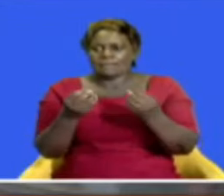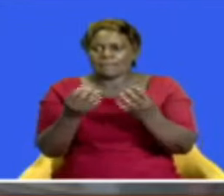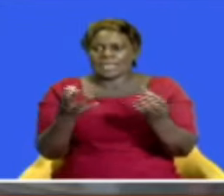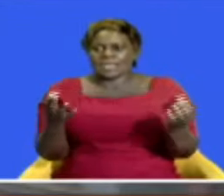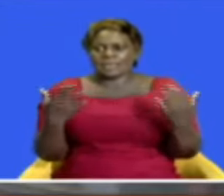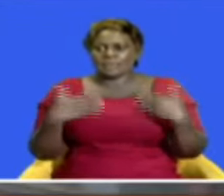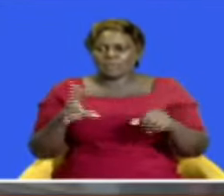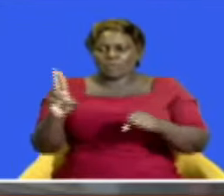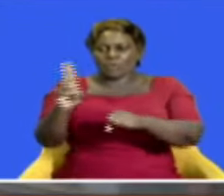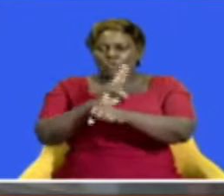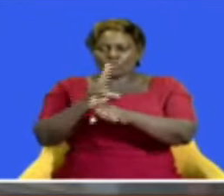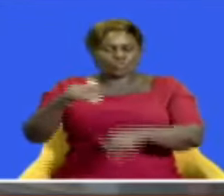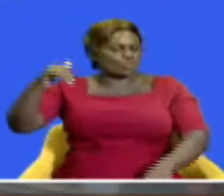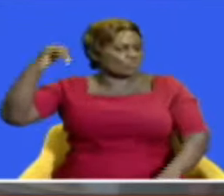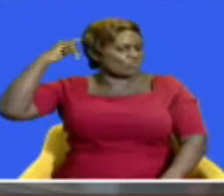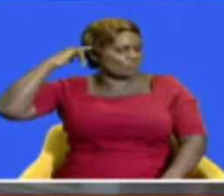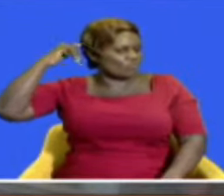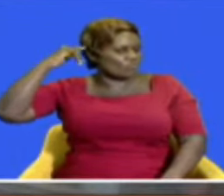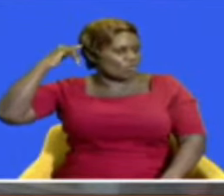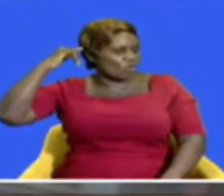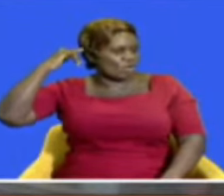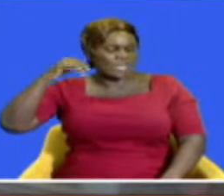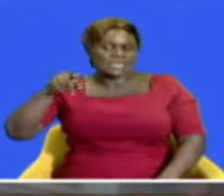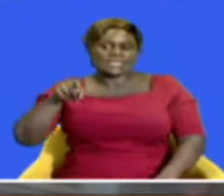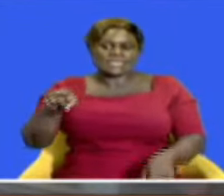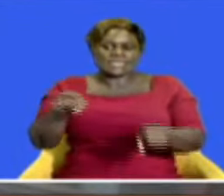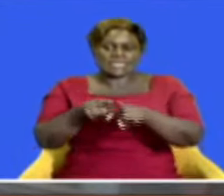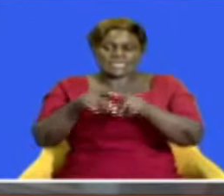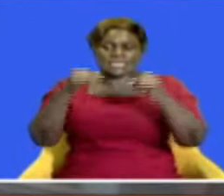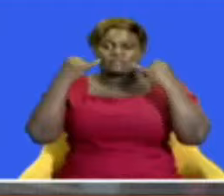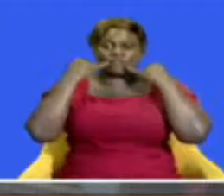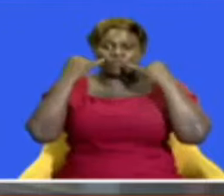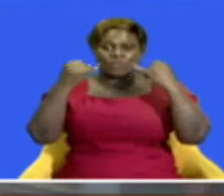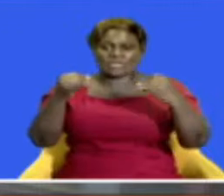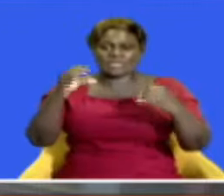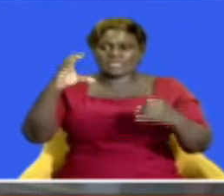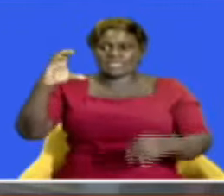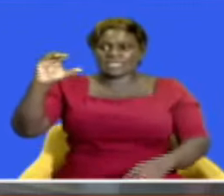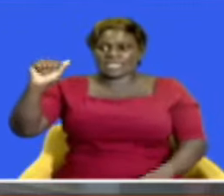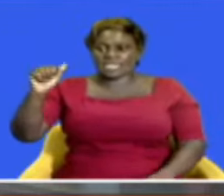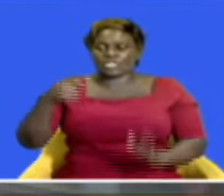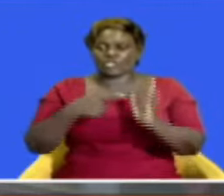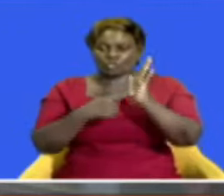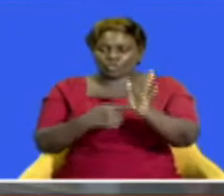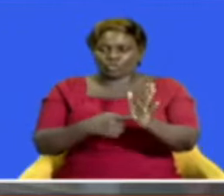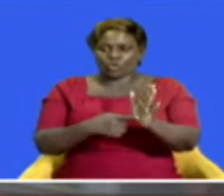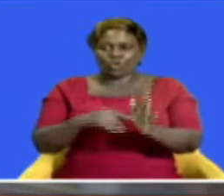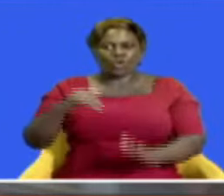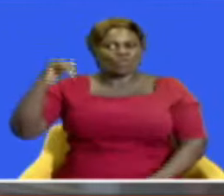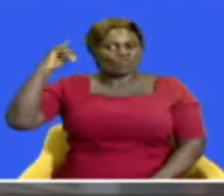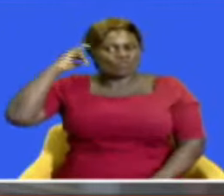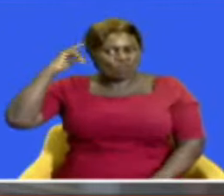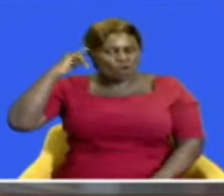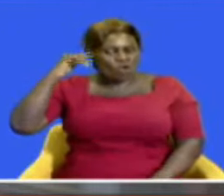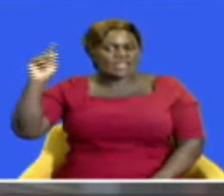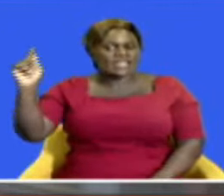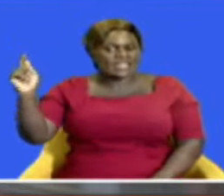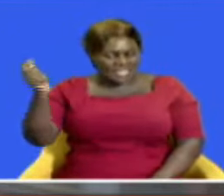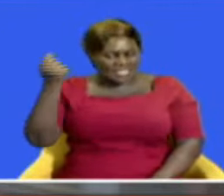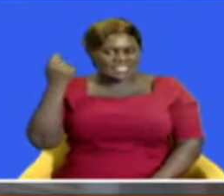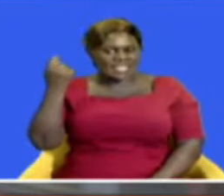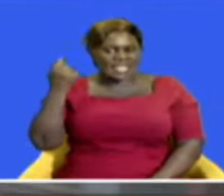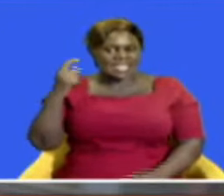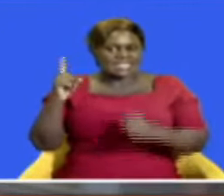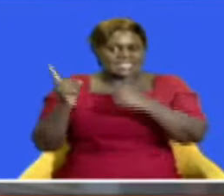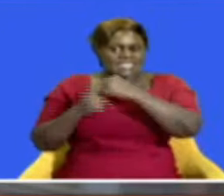wa Kenya wanatumia rununu, kwa sababu bado hizo takwimu za CA zinaonyesha kwamba simu za rununu nchini Kenya